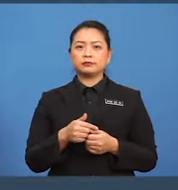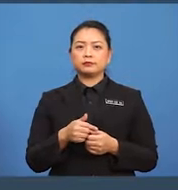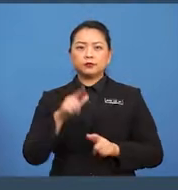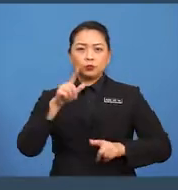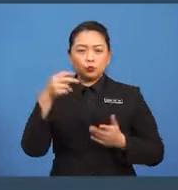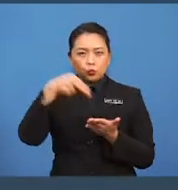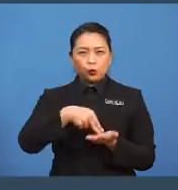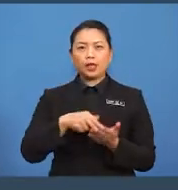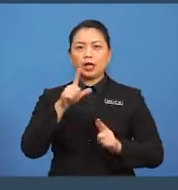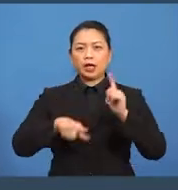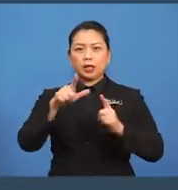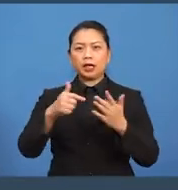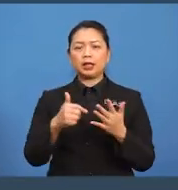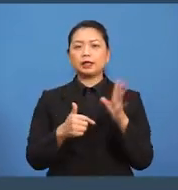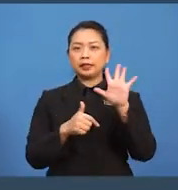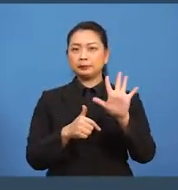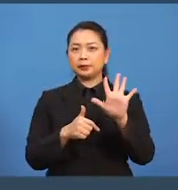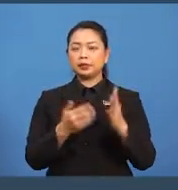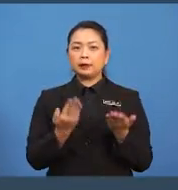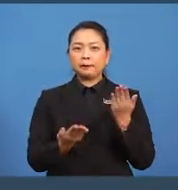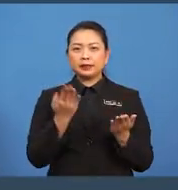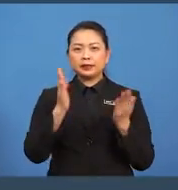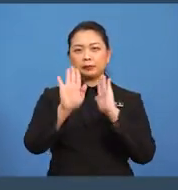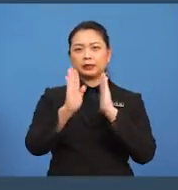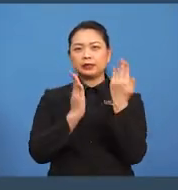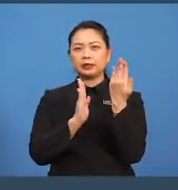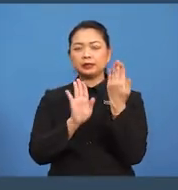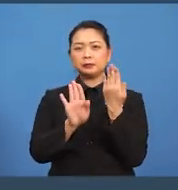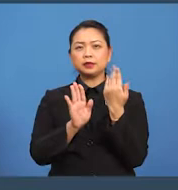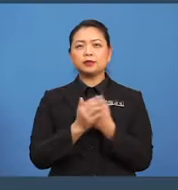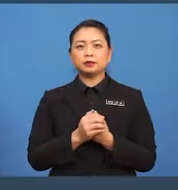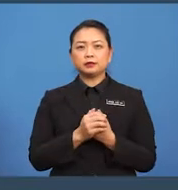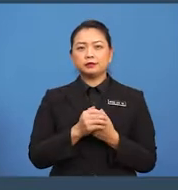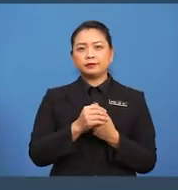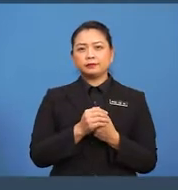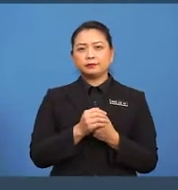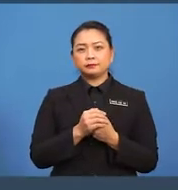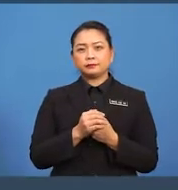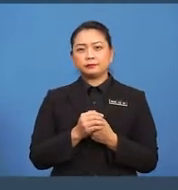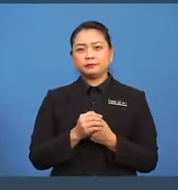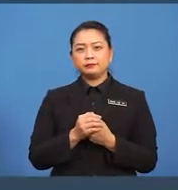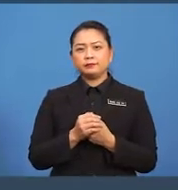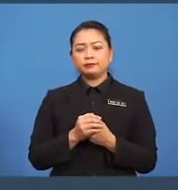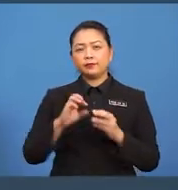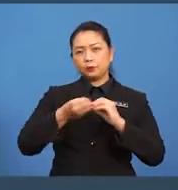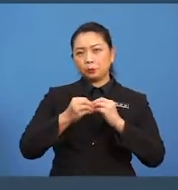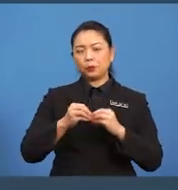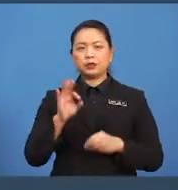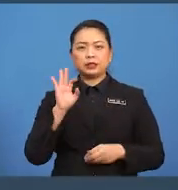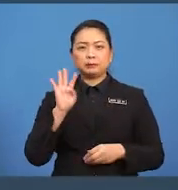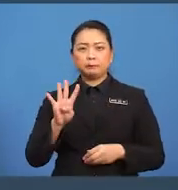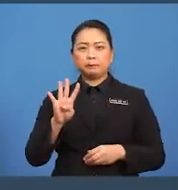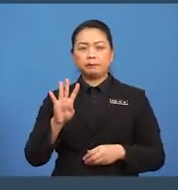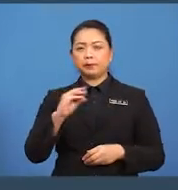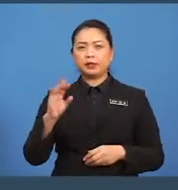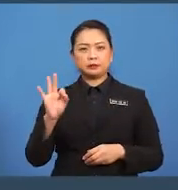langkah pertama. Bandingkan item pertama dengan item kedua. Kita lihat nombor 9